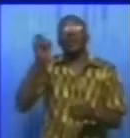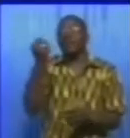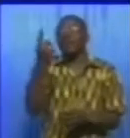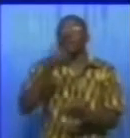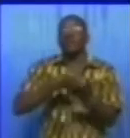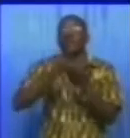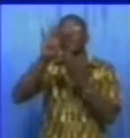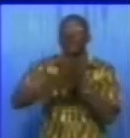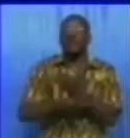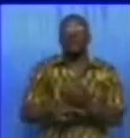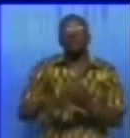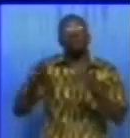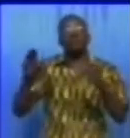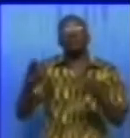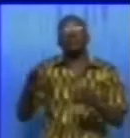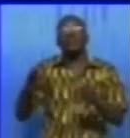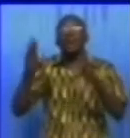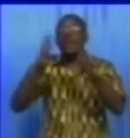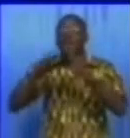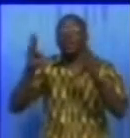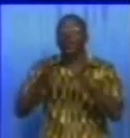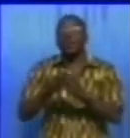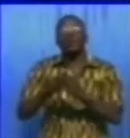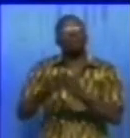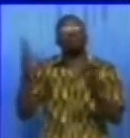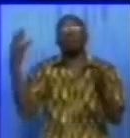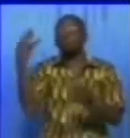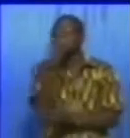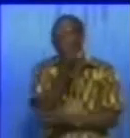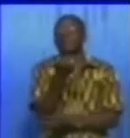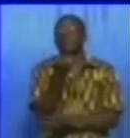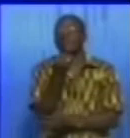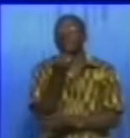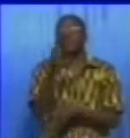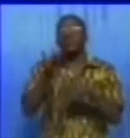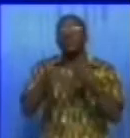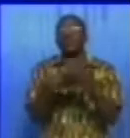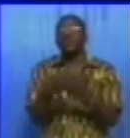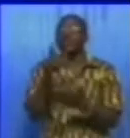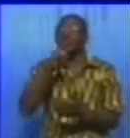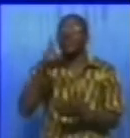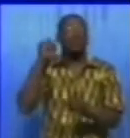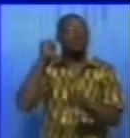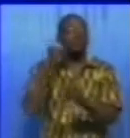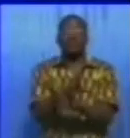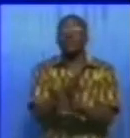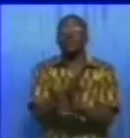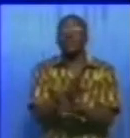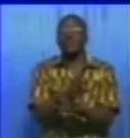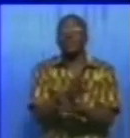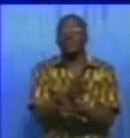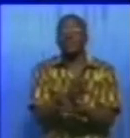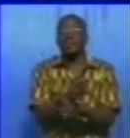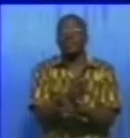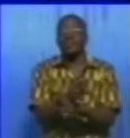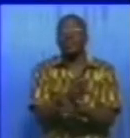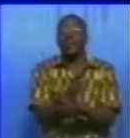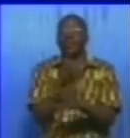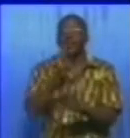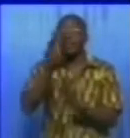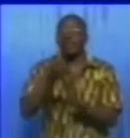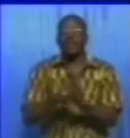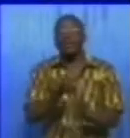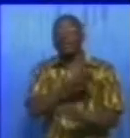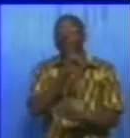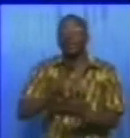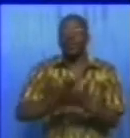ville se porte comme un charme. Tout est fin prêt. En réalité, je crois